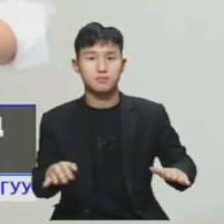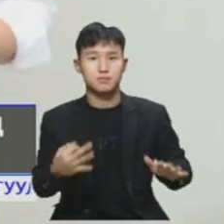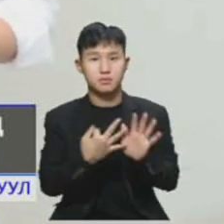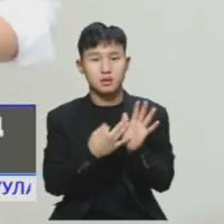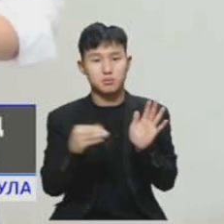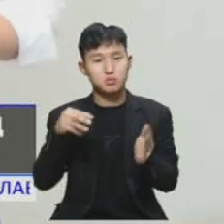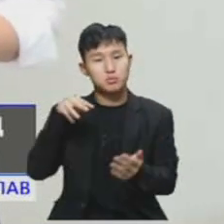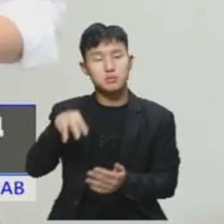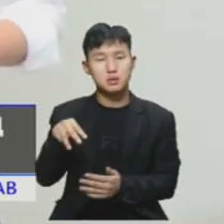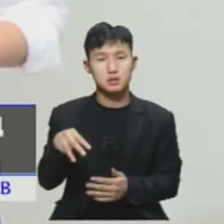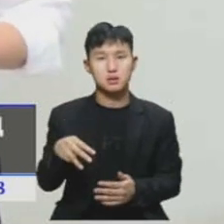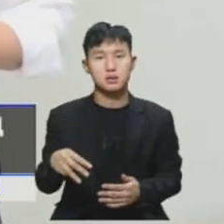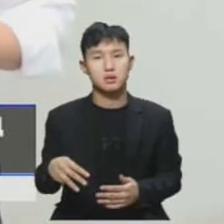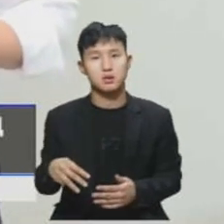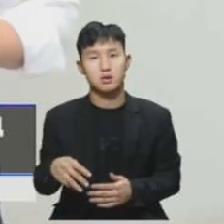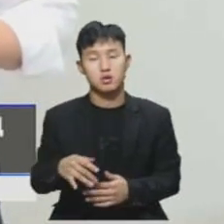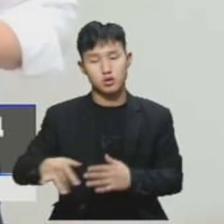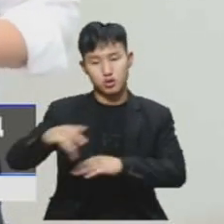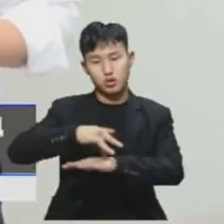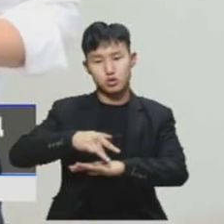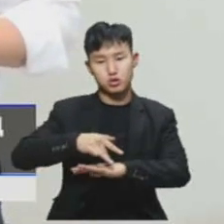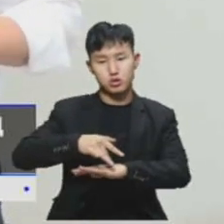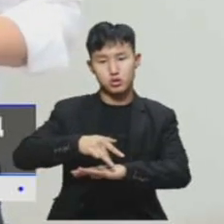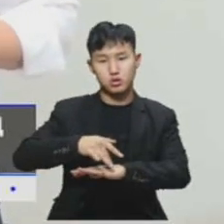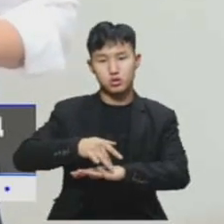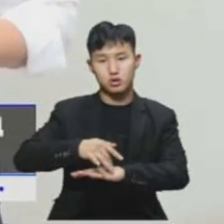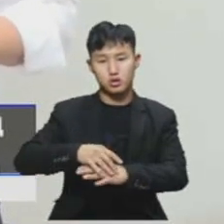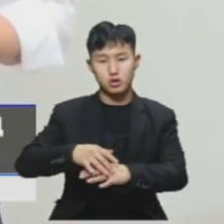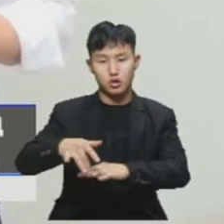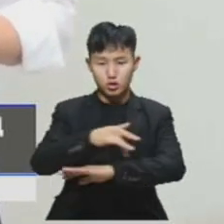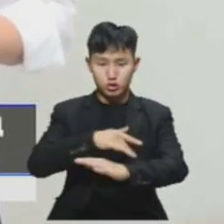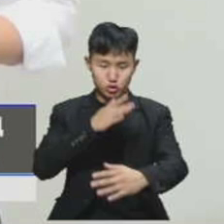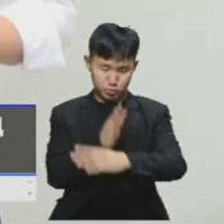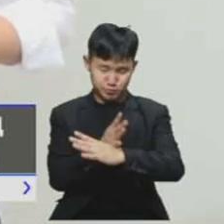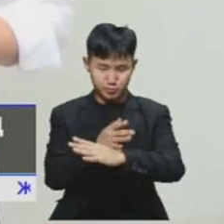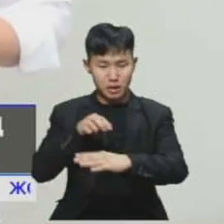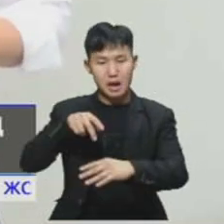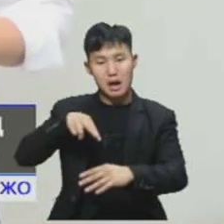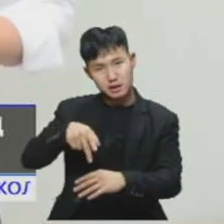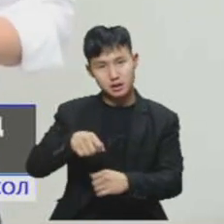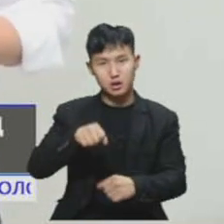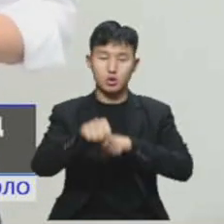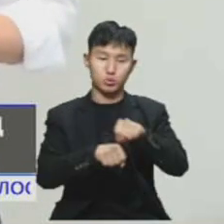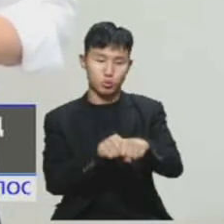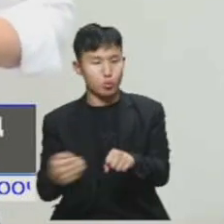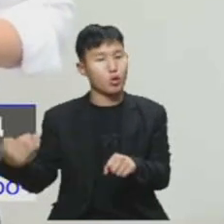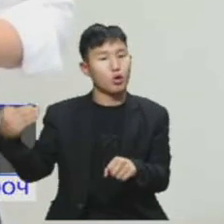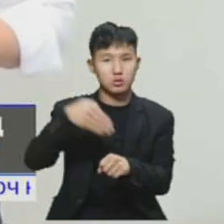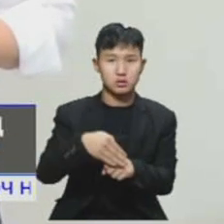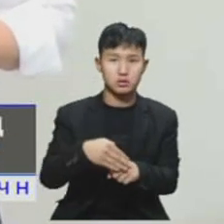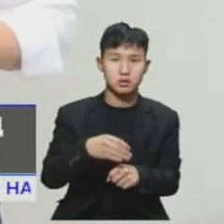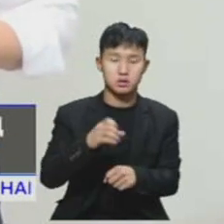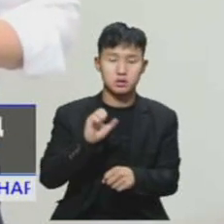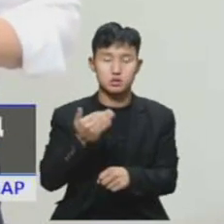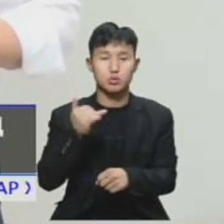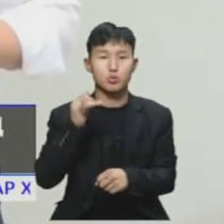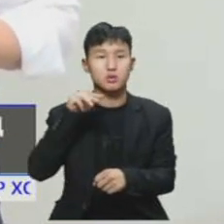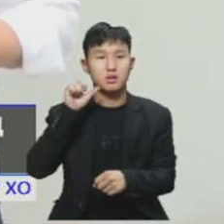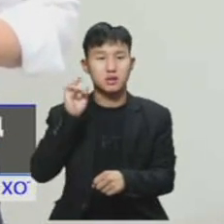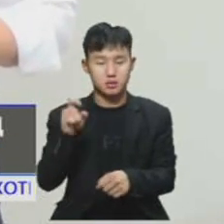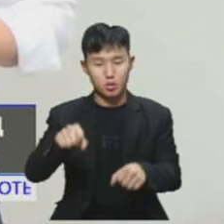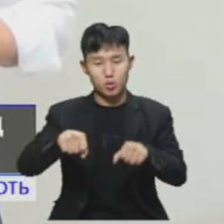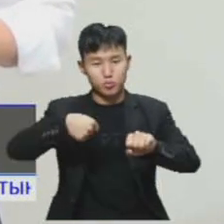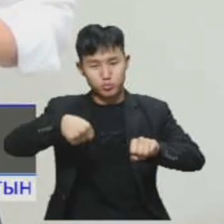м орчим одоо хотын төв рүү алхах, дуугаар дуу унж орж ирэх, скутерээр явах гих мэт